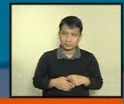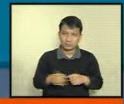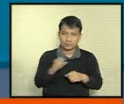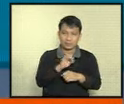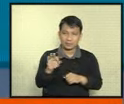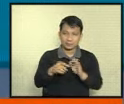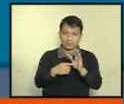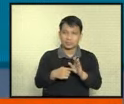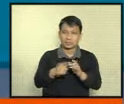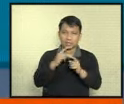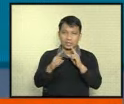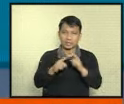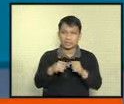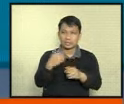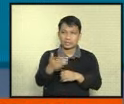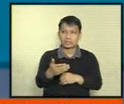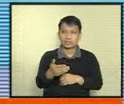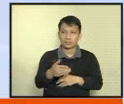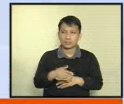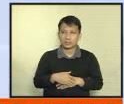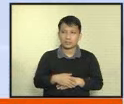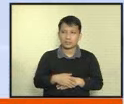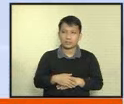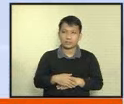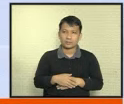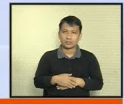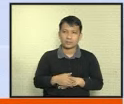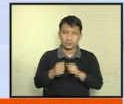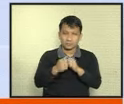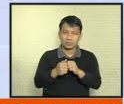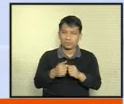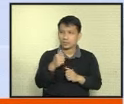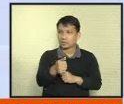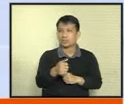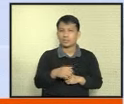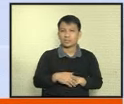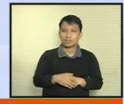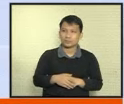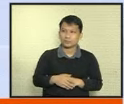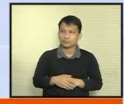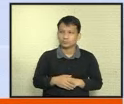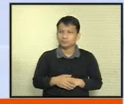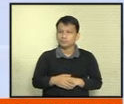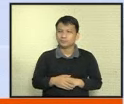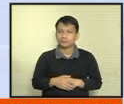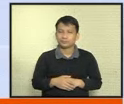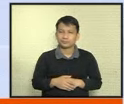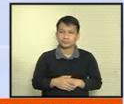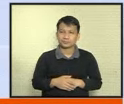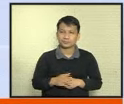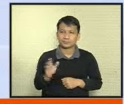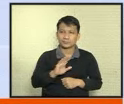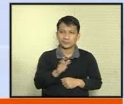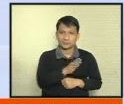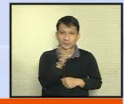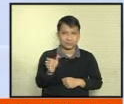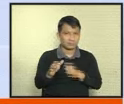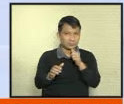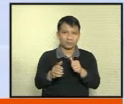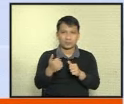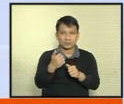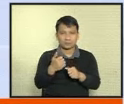Off-air, ma'am, kausapin kayo. So, usap-usap na doon sa sama namin kayo, yes, ha? Sir. And the next time kasi, wag na kayong lumapit sa hindi